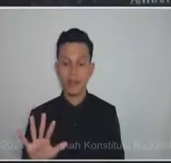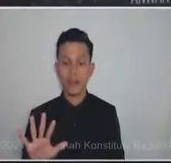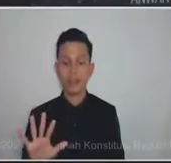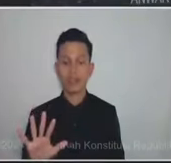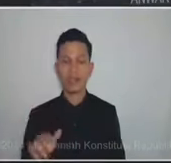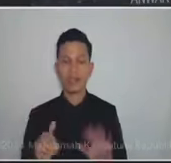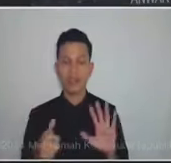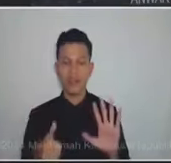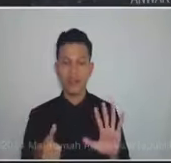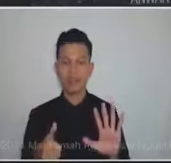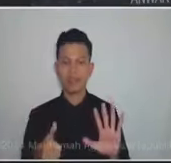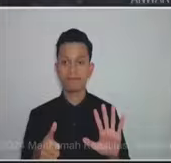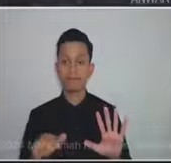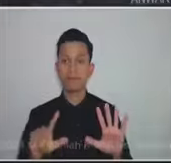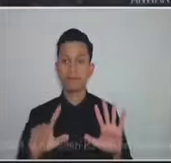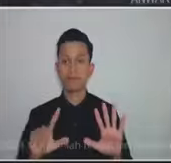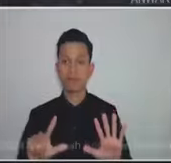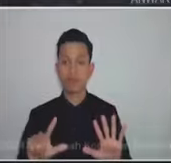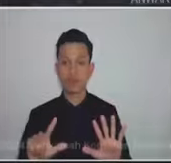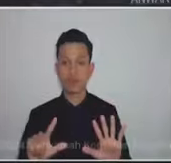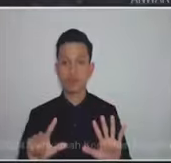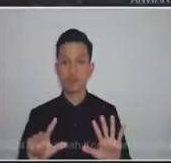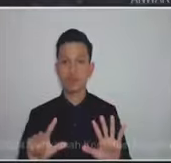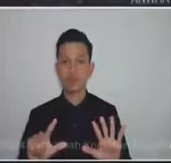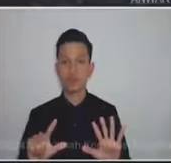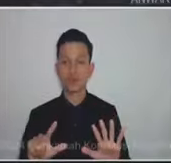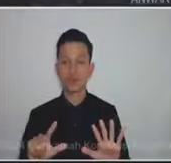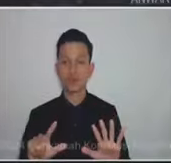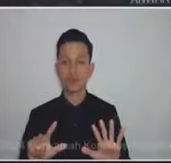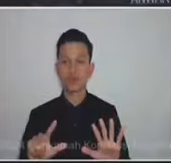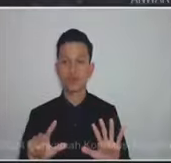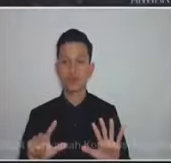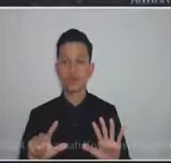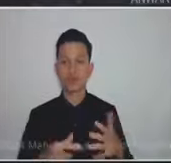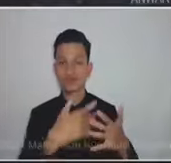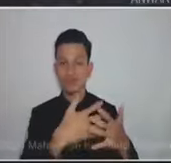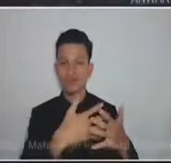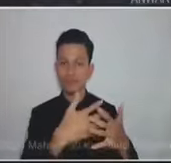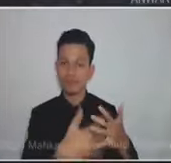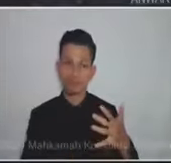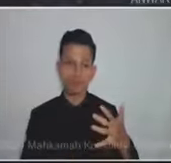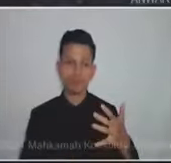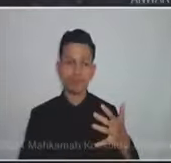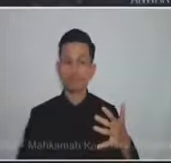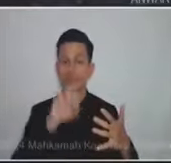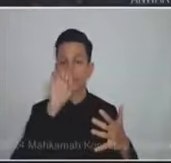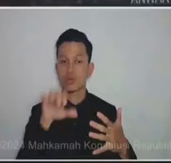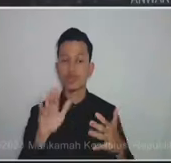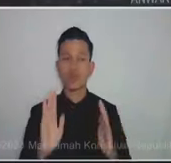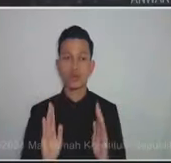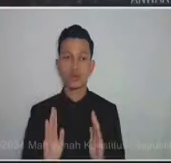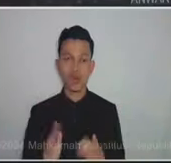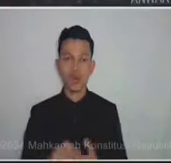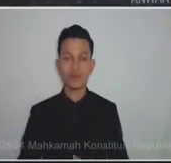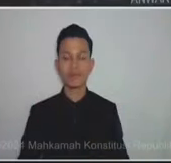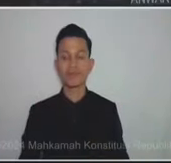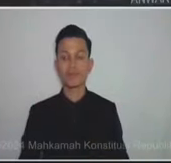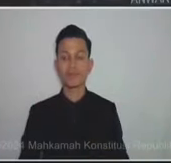6 7 dianggap dibacakan bahwa pada